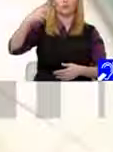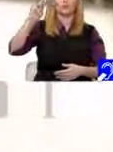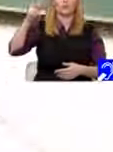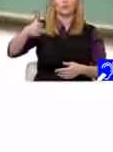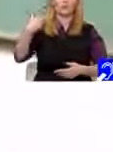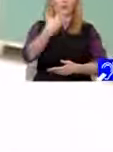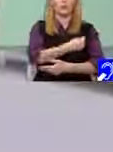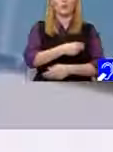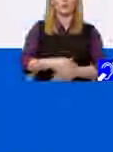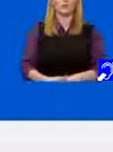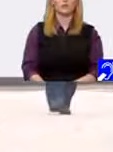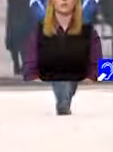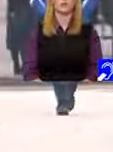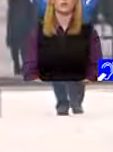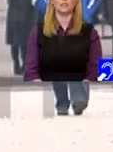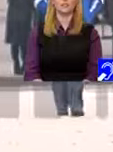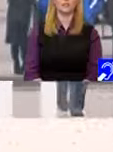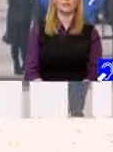kilograme de droguri.